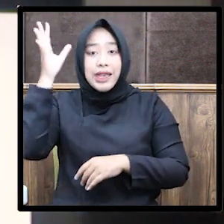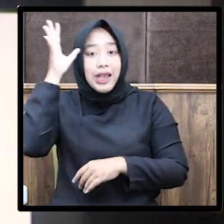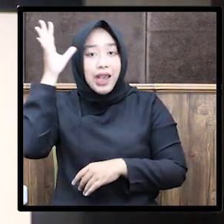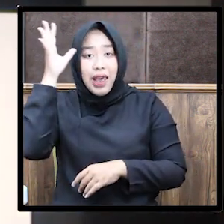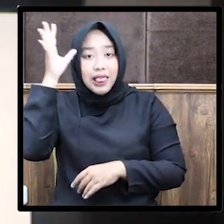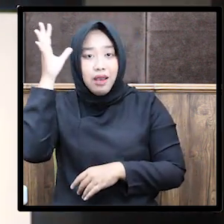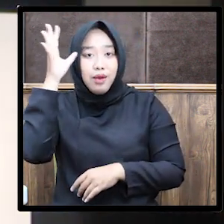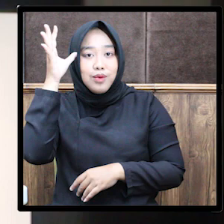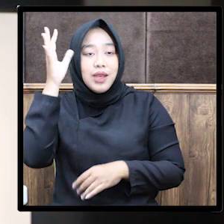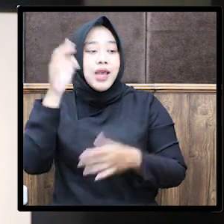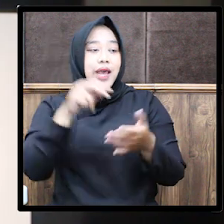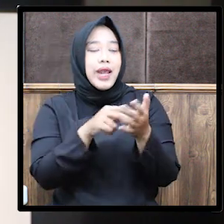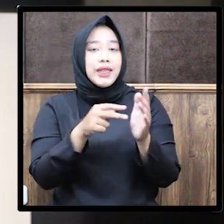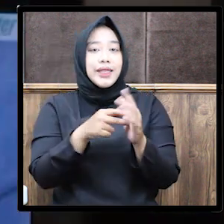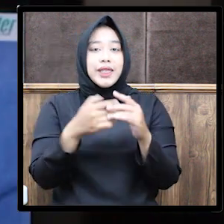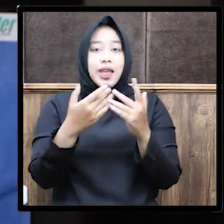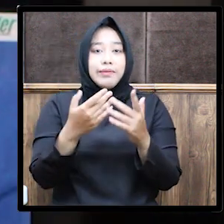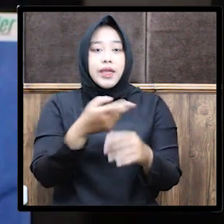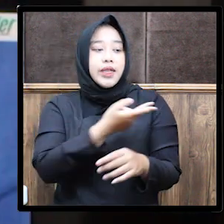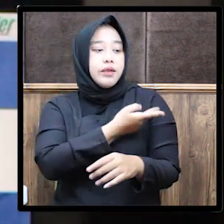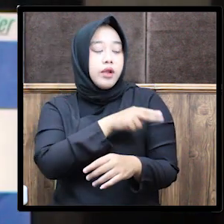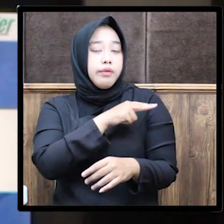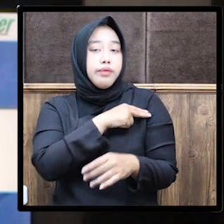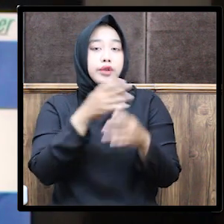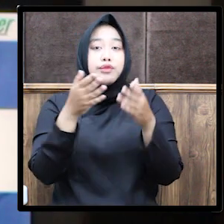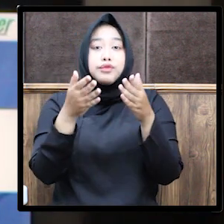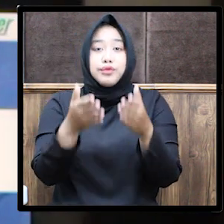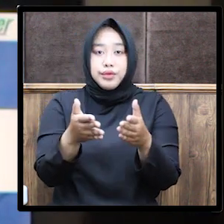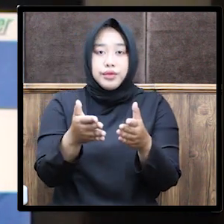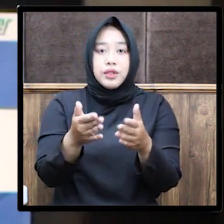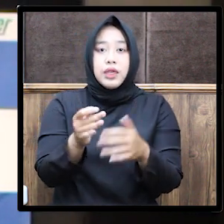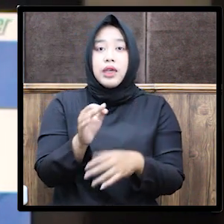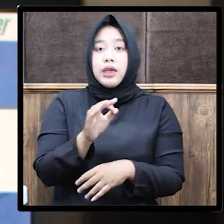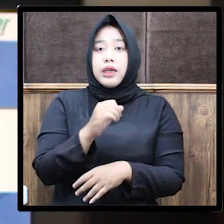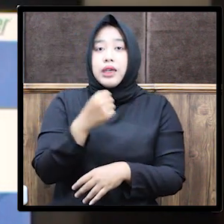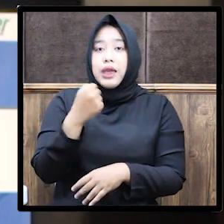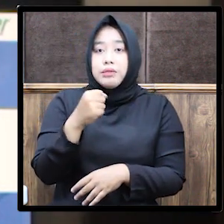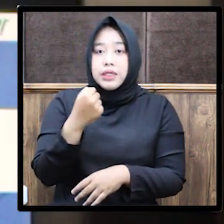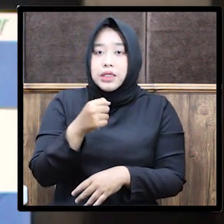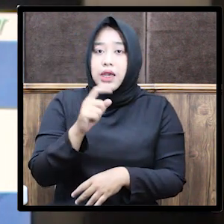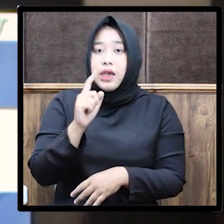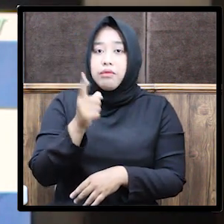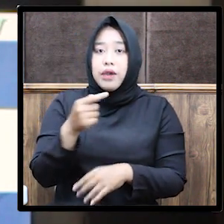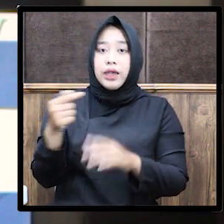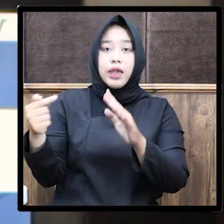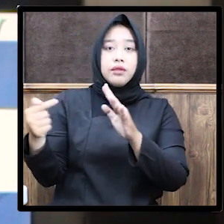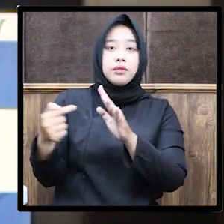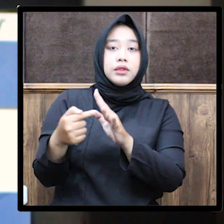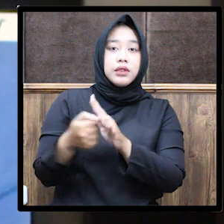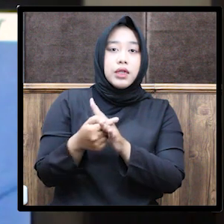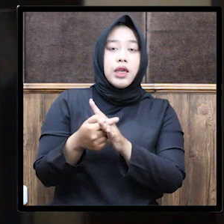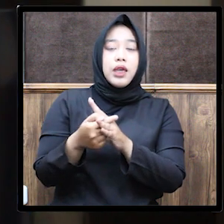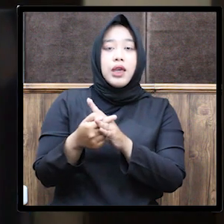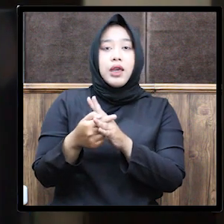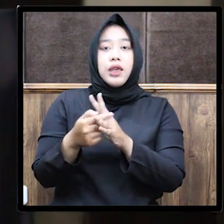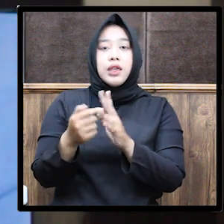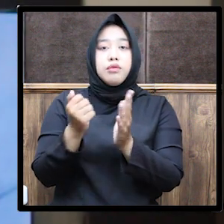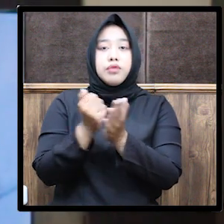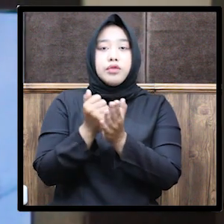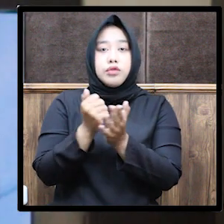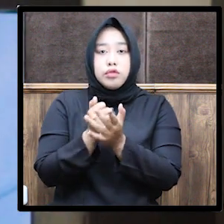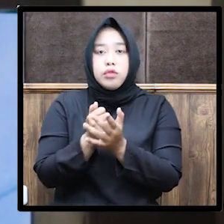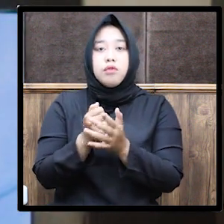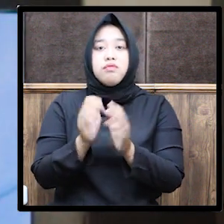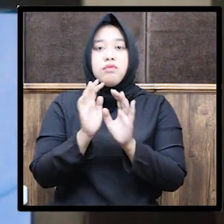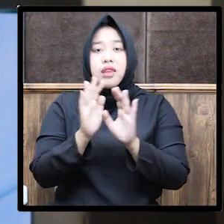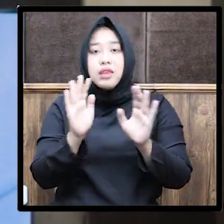artinya potensi untuk kemudian tidak bisa menggunakan hak suaranya secara luber jurdil itu sangat besar.